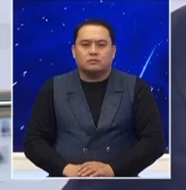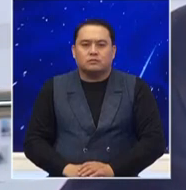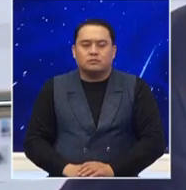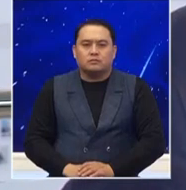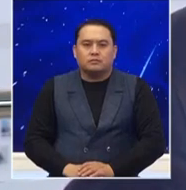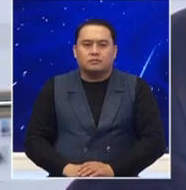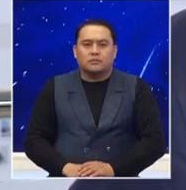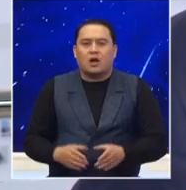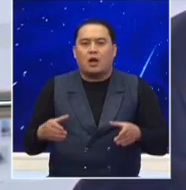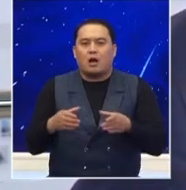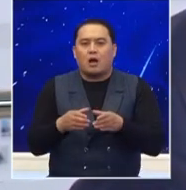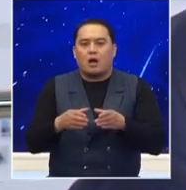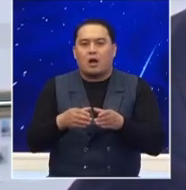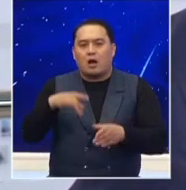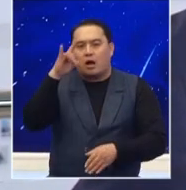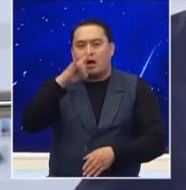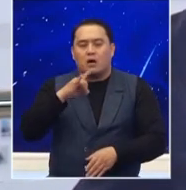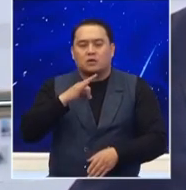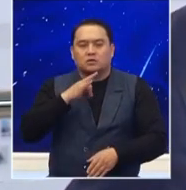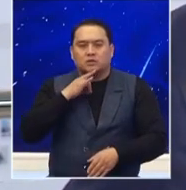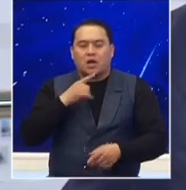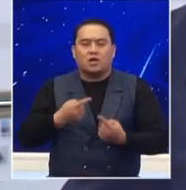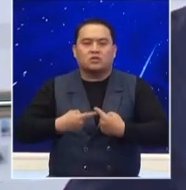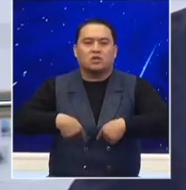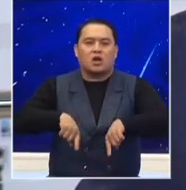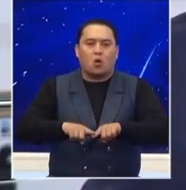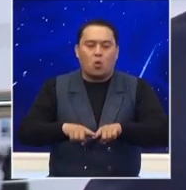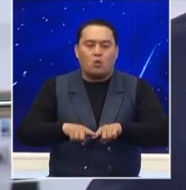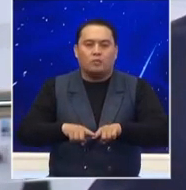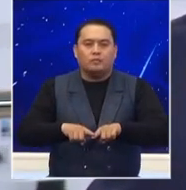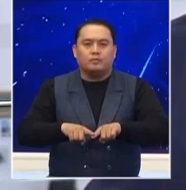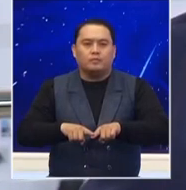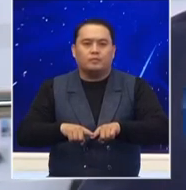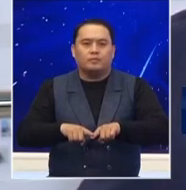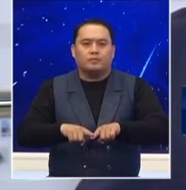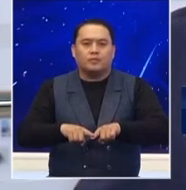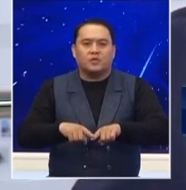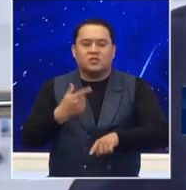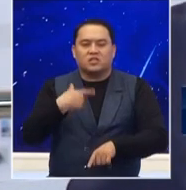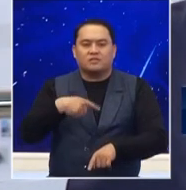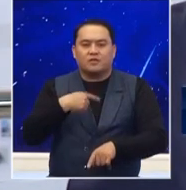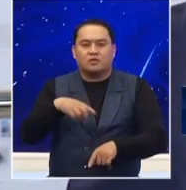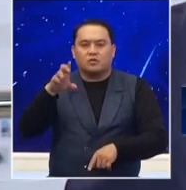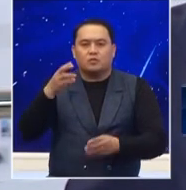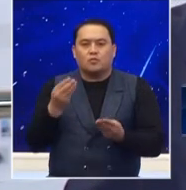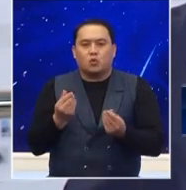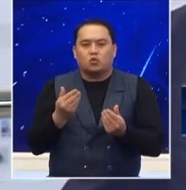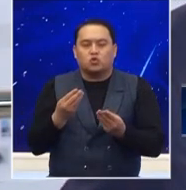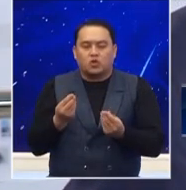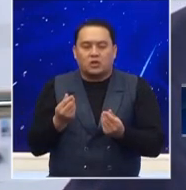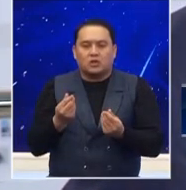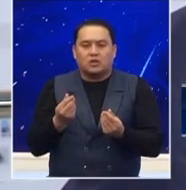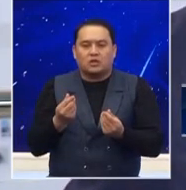такие большие компании, как Казахтелеком и Транстелеком, они являются частными компаниями, и они за свой счет, за